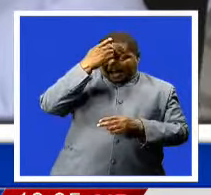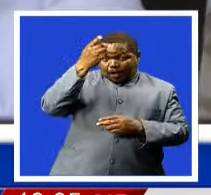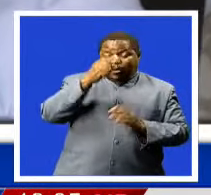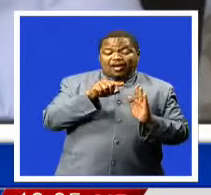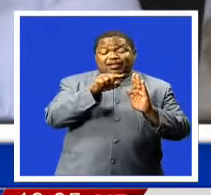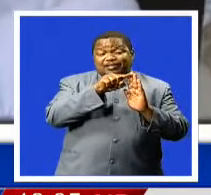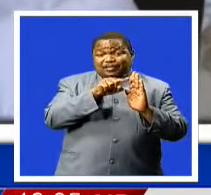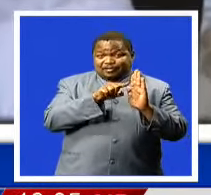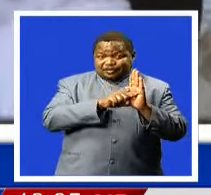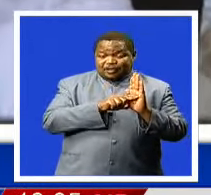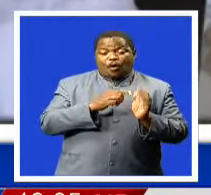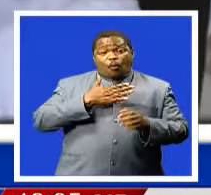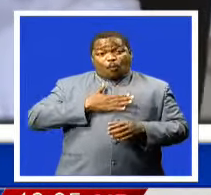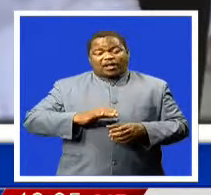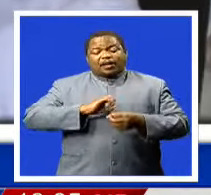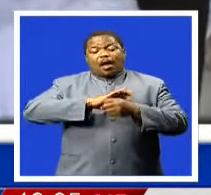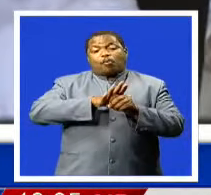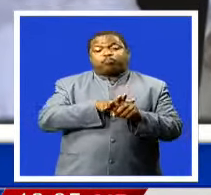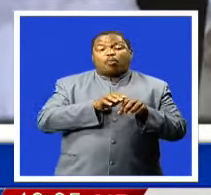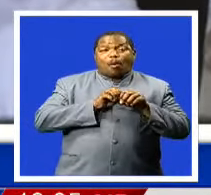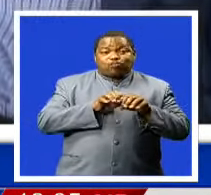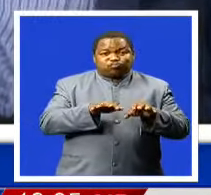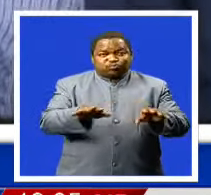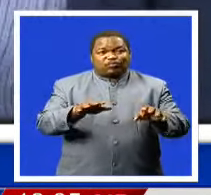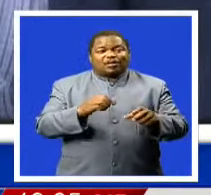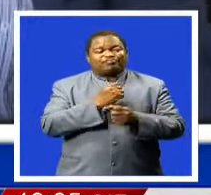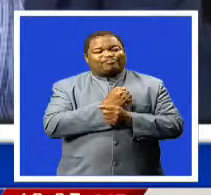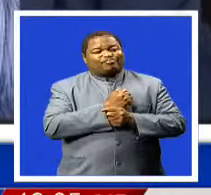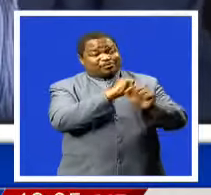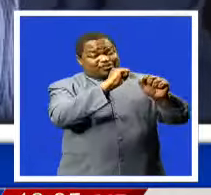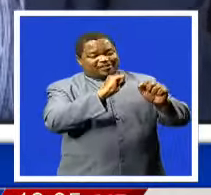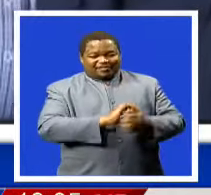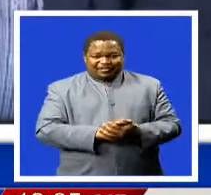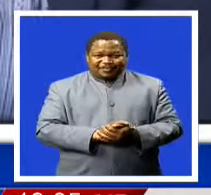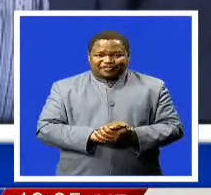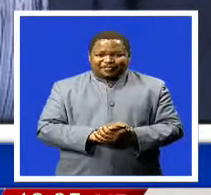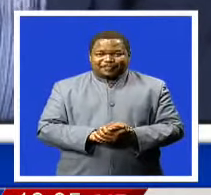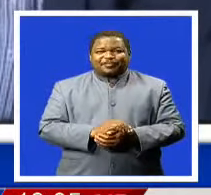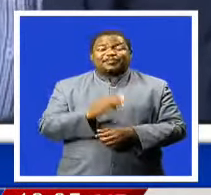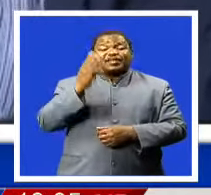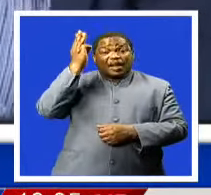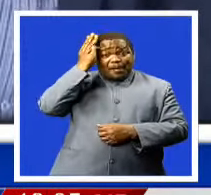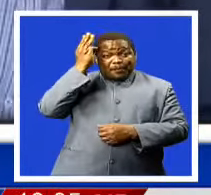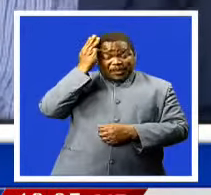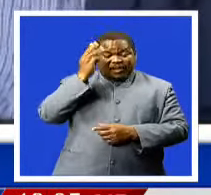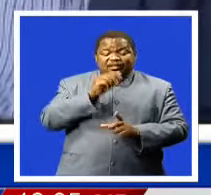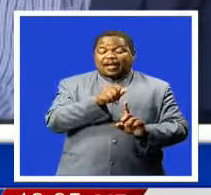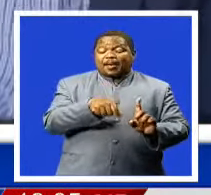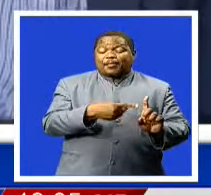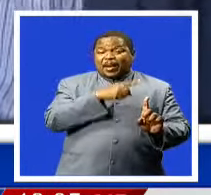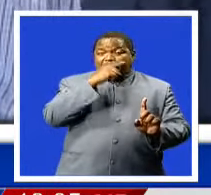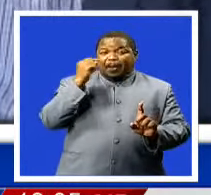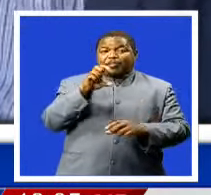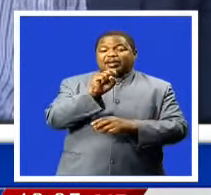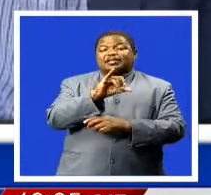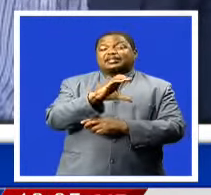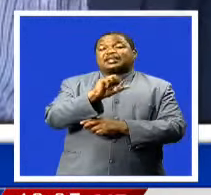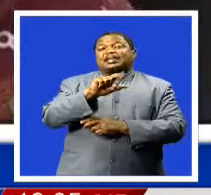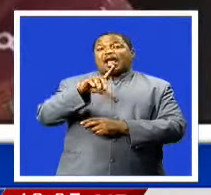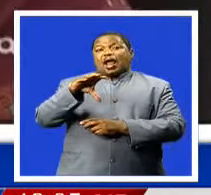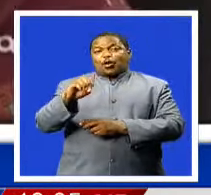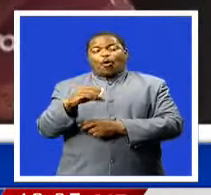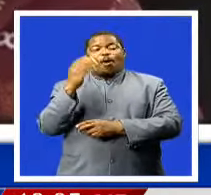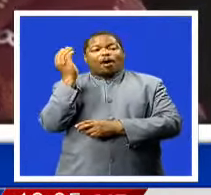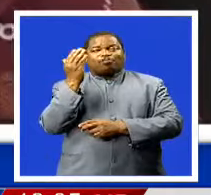we-COVID-19. Ngesikhathi setinkulumo lizinyane umfana nkosi Sicalo libonge kwemukeleka nenthokomalo